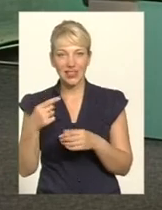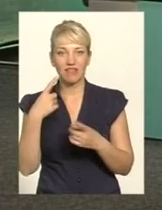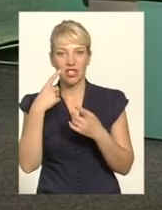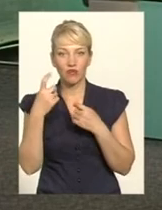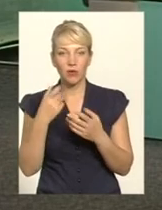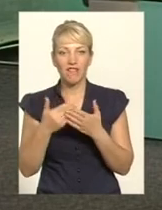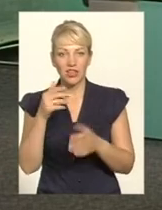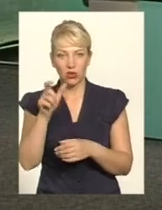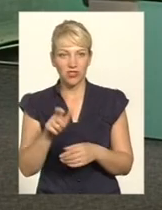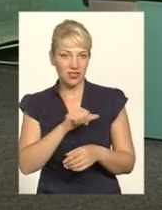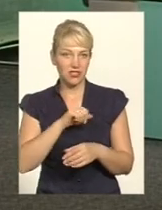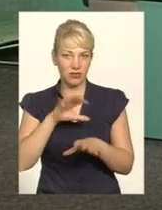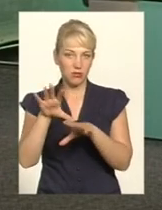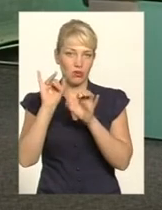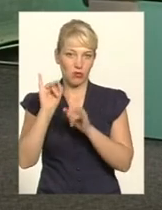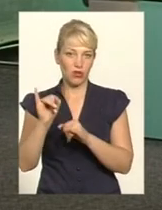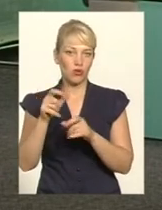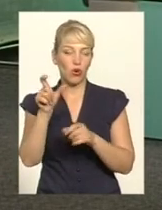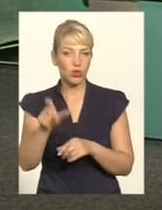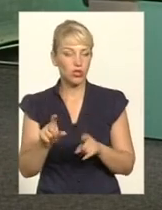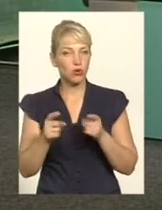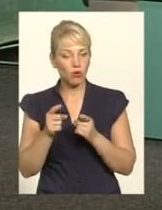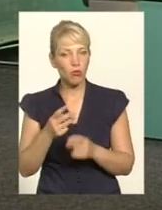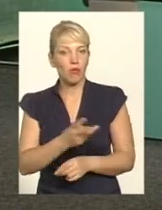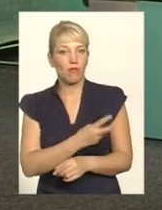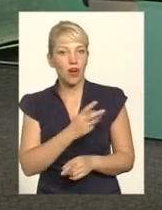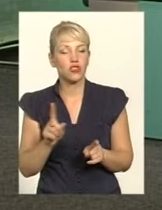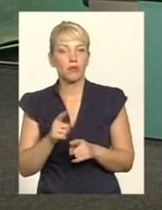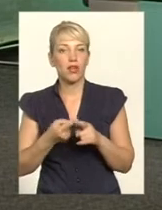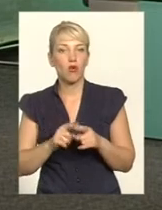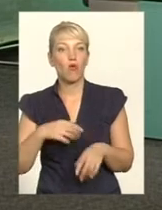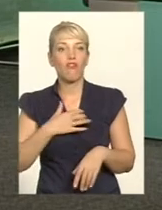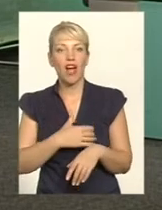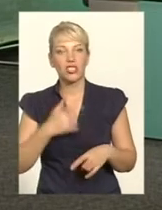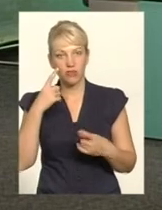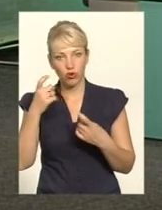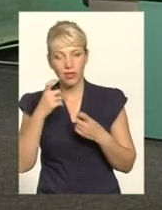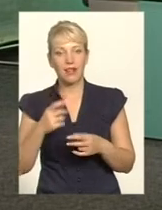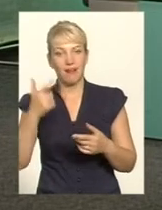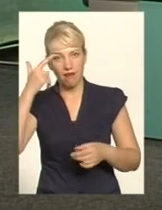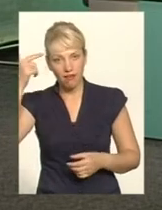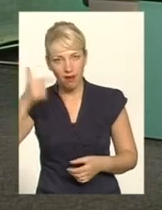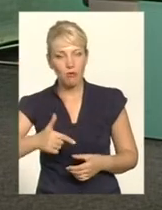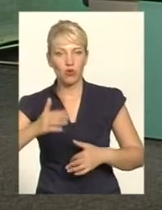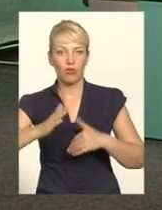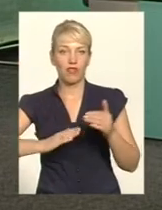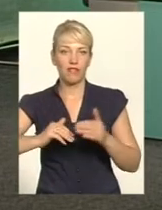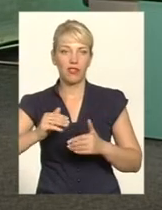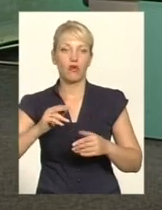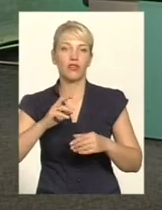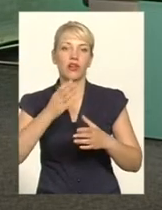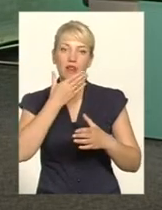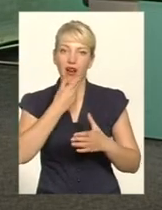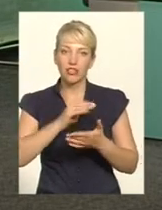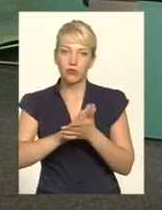людини, як ти вже сприймаєш цю людину. Тому бажано, щоб таку важливу інформацію грамотно, кваліфіковано до дитини в відповідній